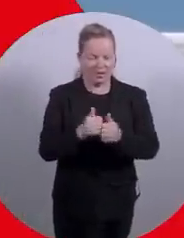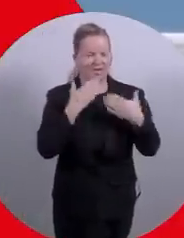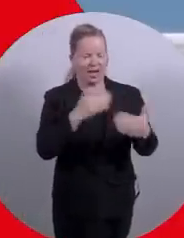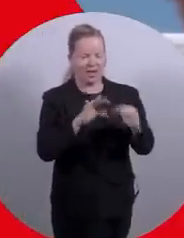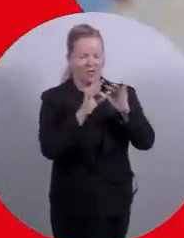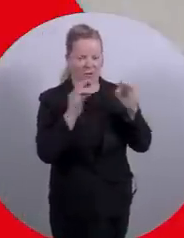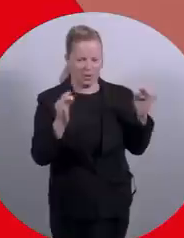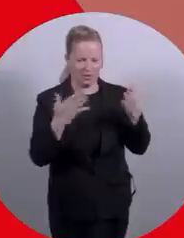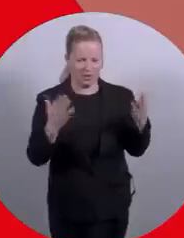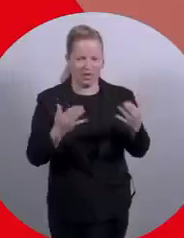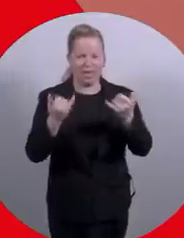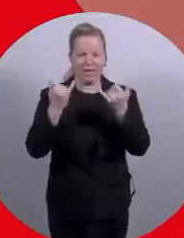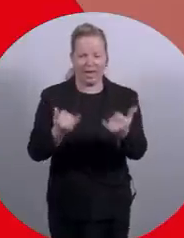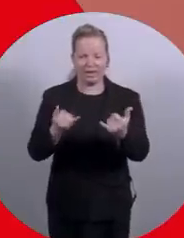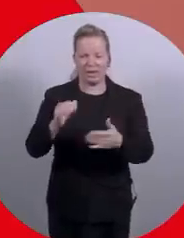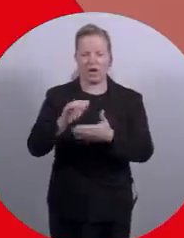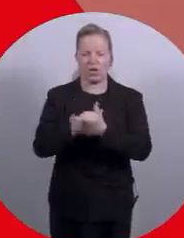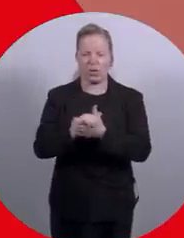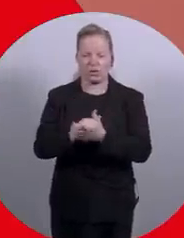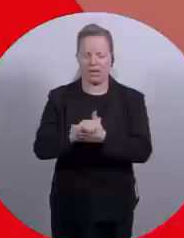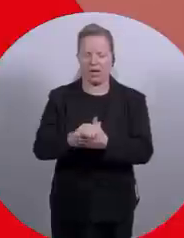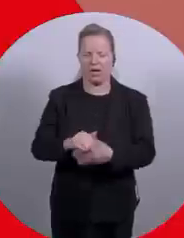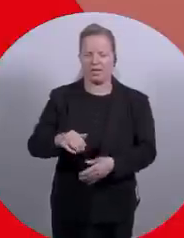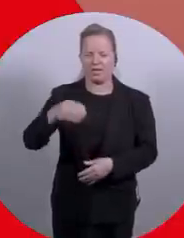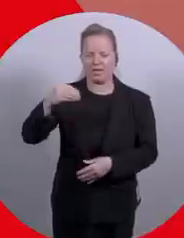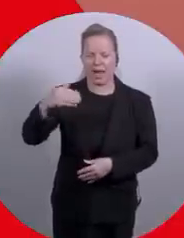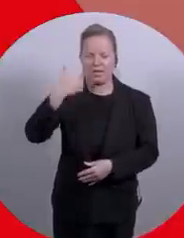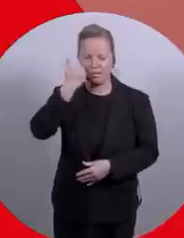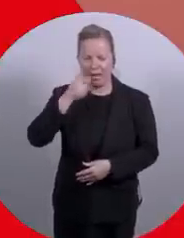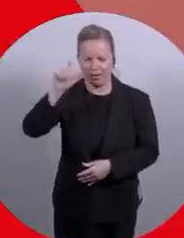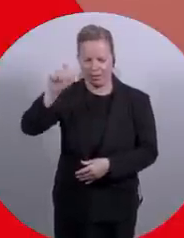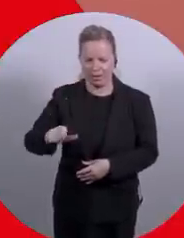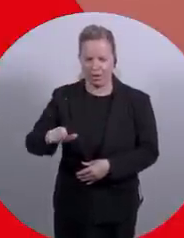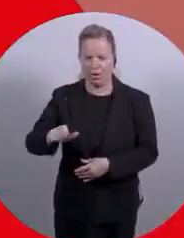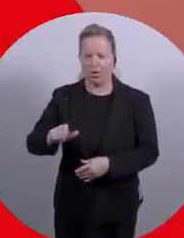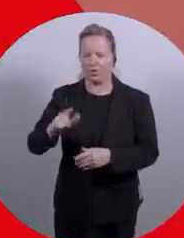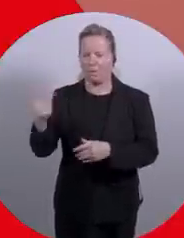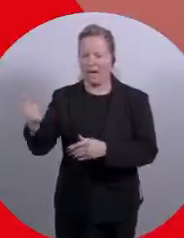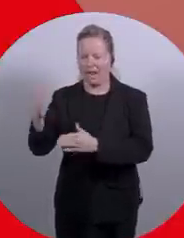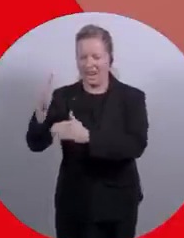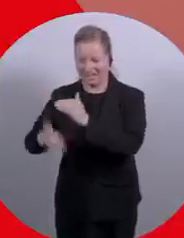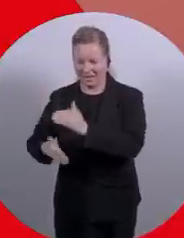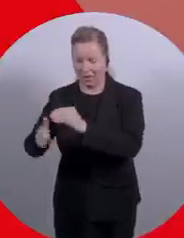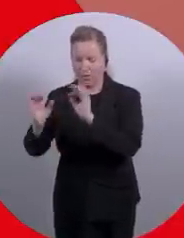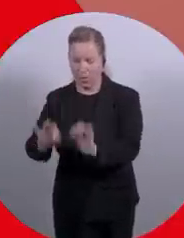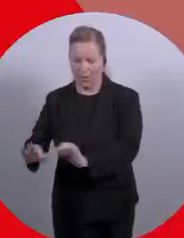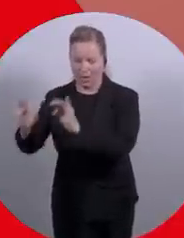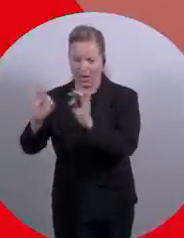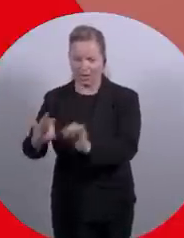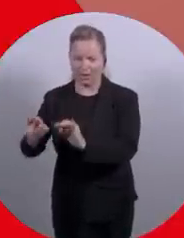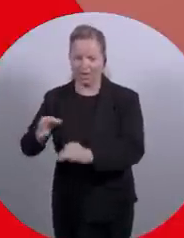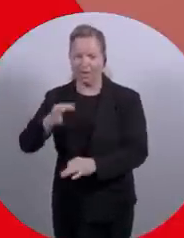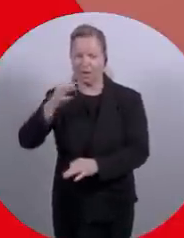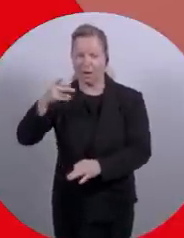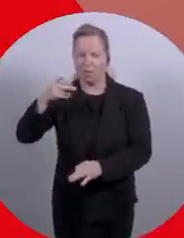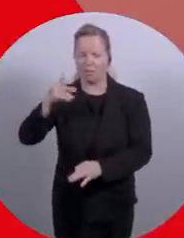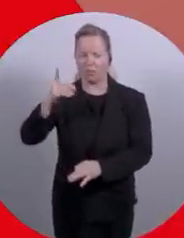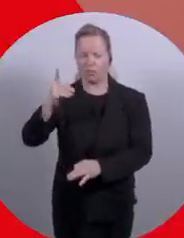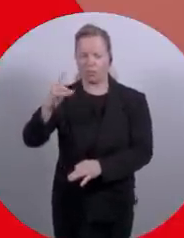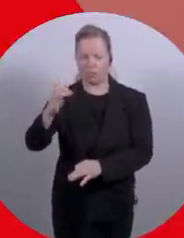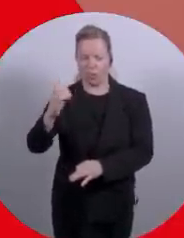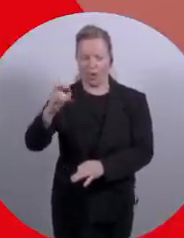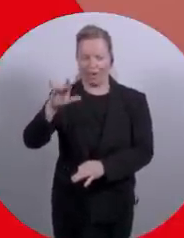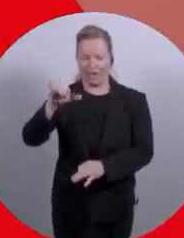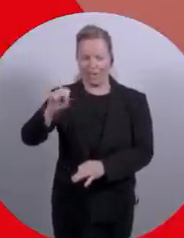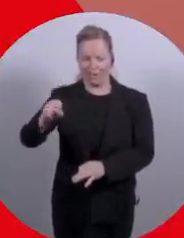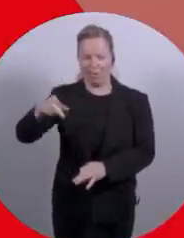genauso Stefan Salzmann ist der nächste und in Vorbereitung unsere zwei letzten Rednerinnen Redner Doris und